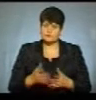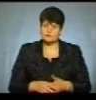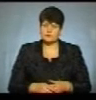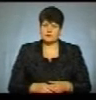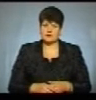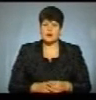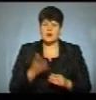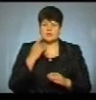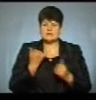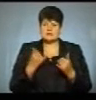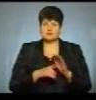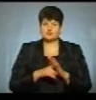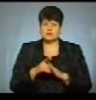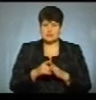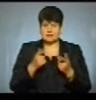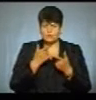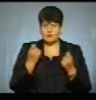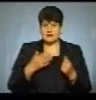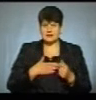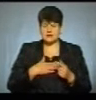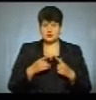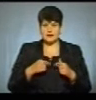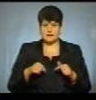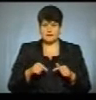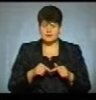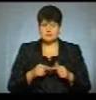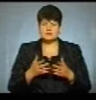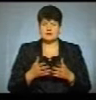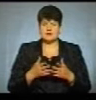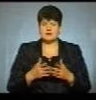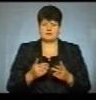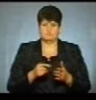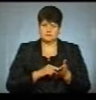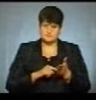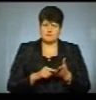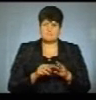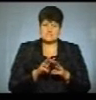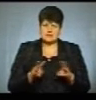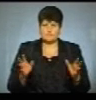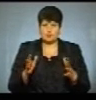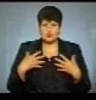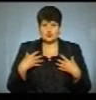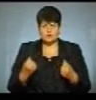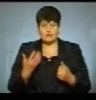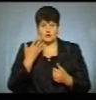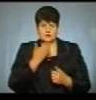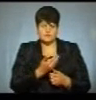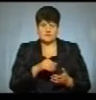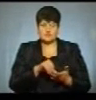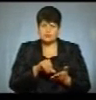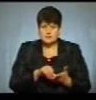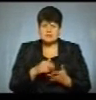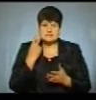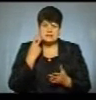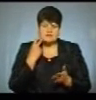от розпочалося реформування нашої галузі, акцентується і Міністерством охорони здоров'я, і ми завжди, я коли виступаю, завжди наголошую,